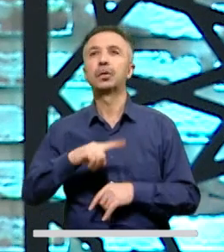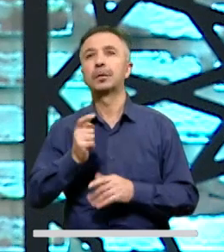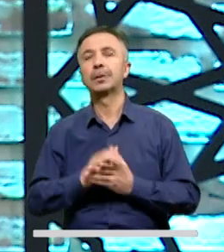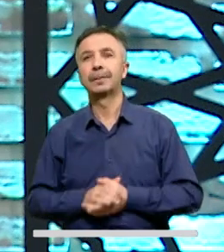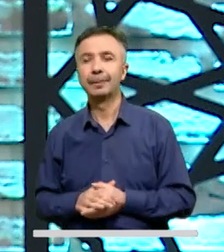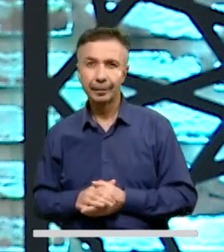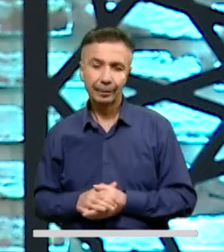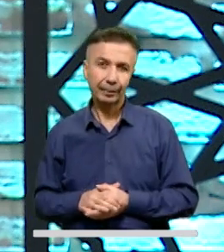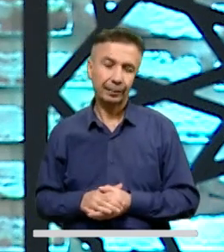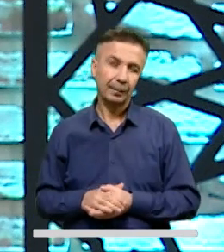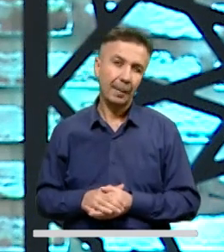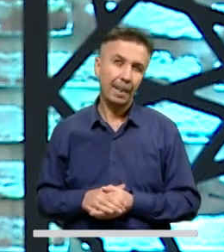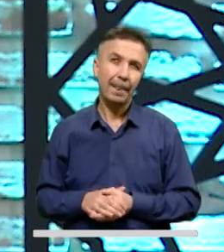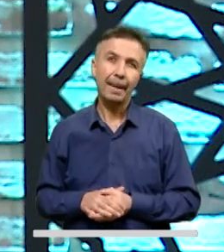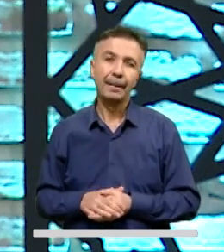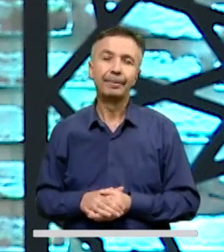Arzu Hanım.